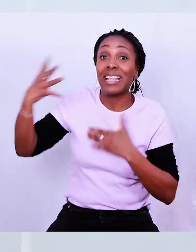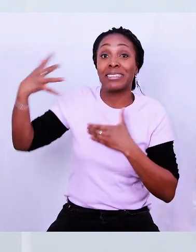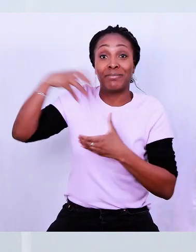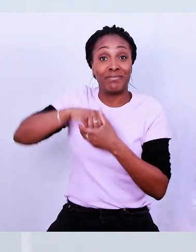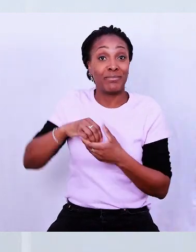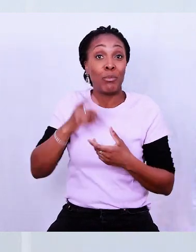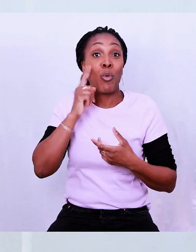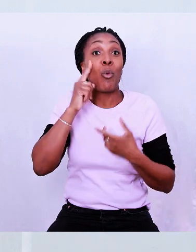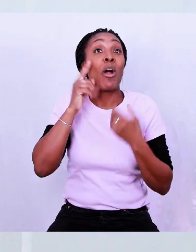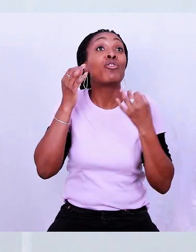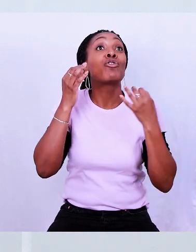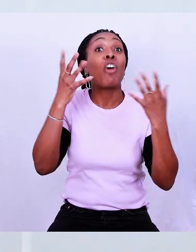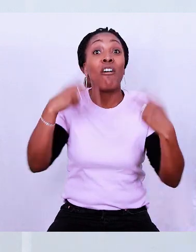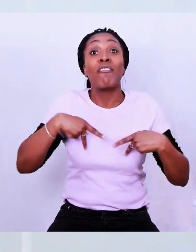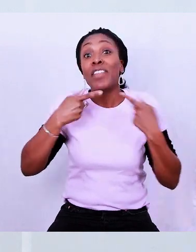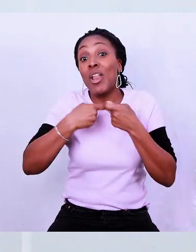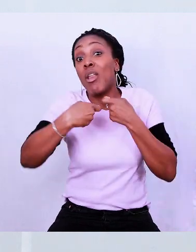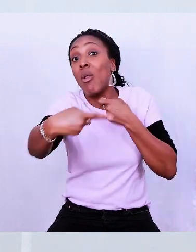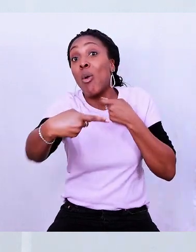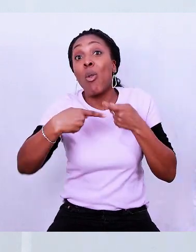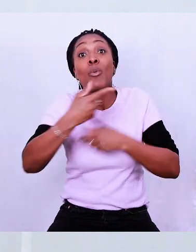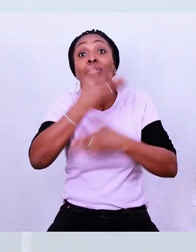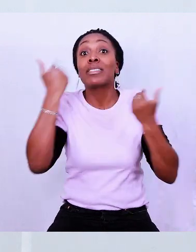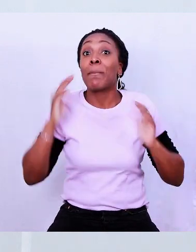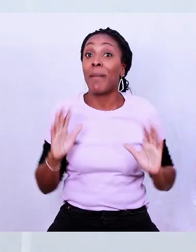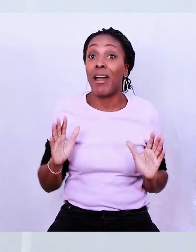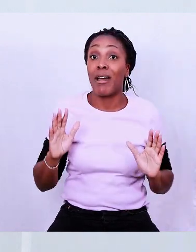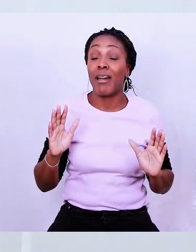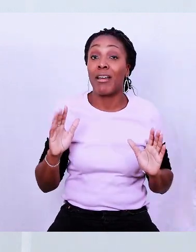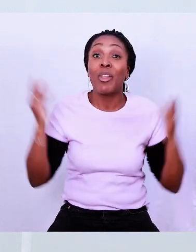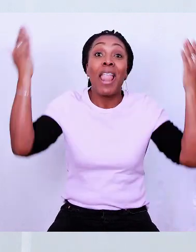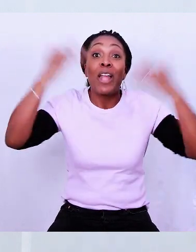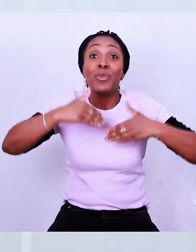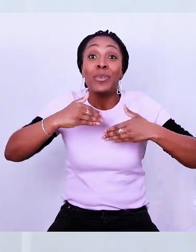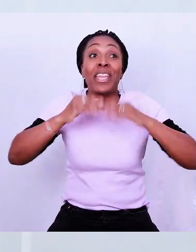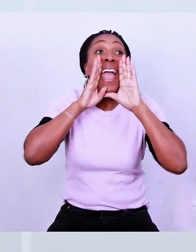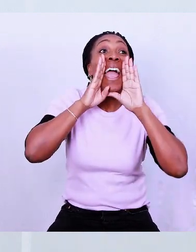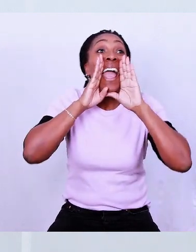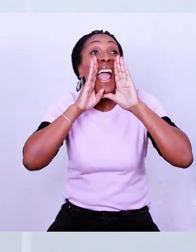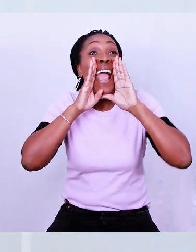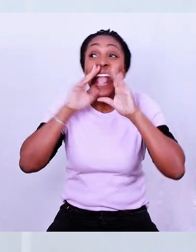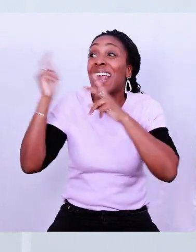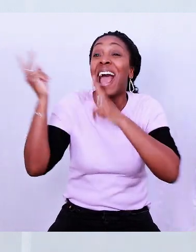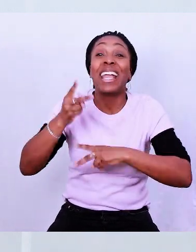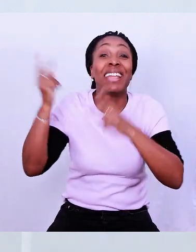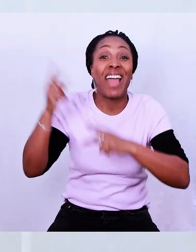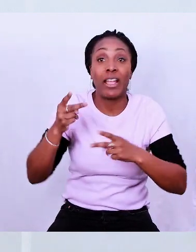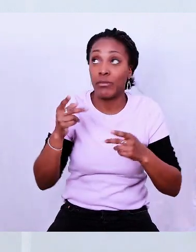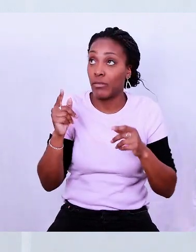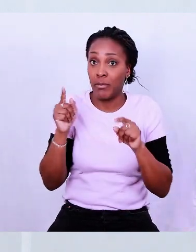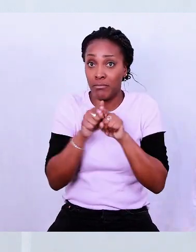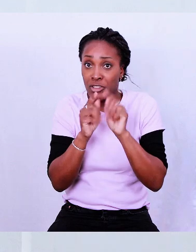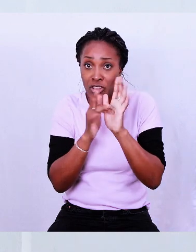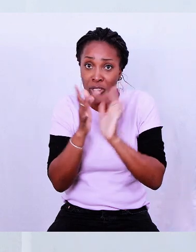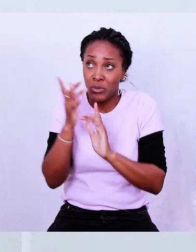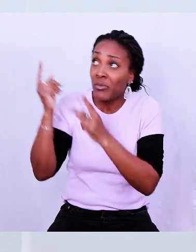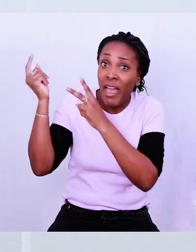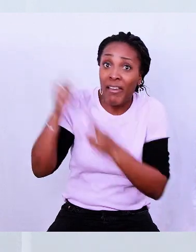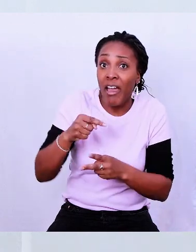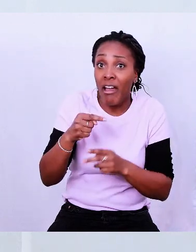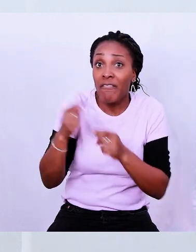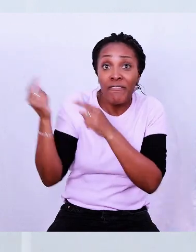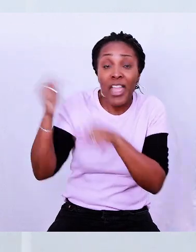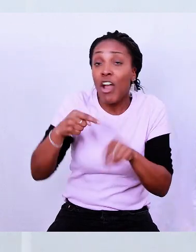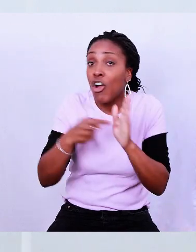et personne ne sait. Quand cet homme va crier « l'époux arrive », personne ne sait le retour de Christ. Personne ne sait ni le jour ni l'heure.